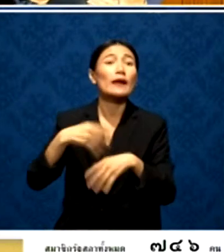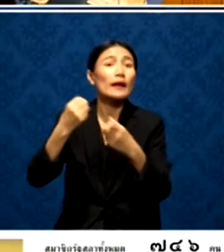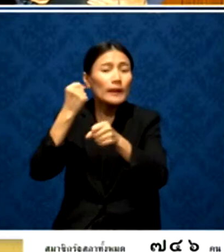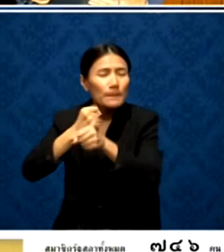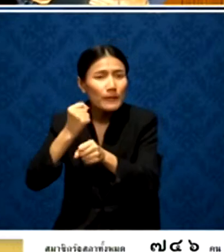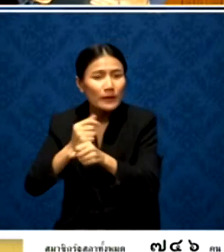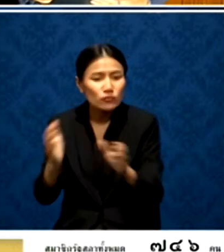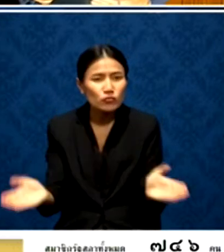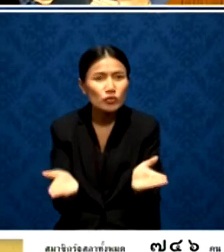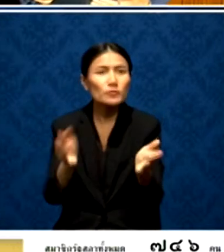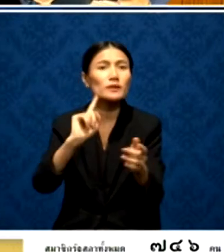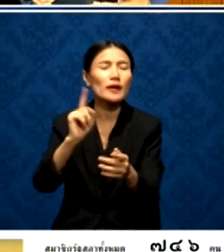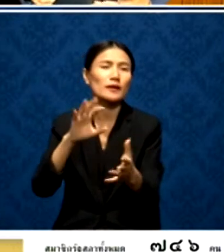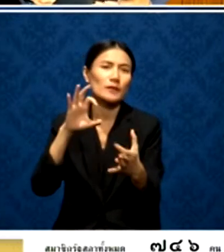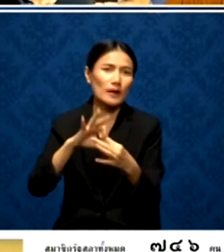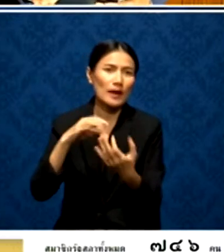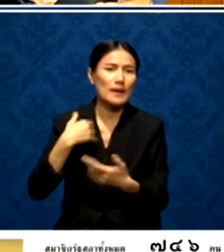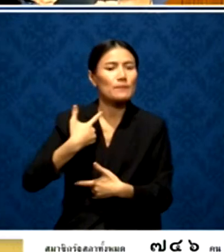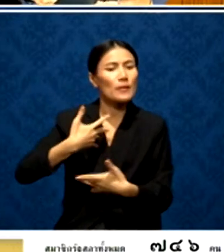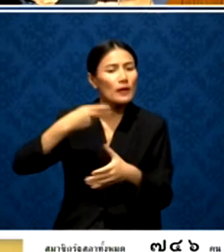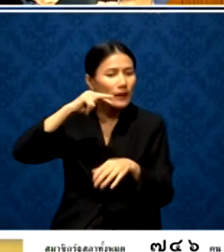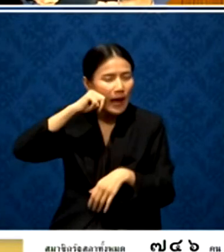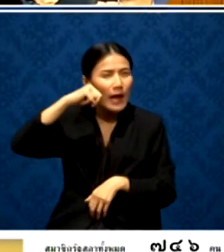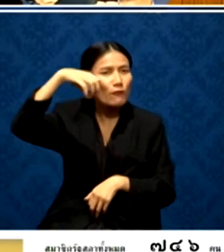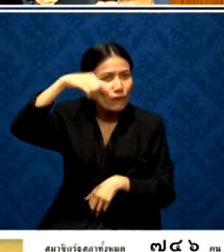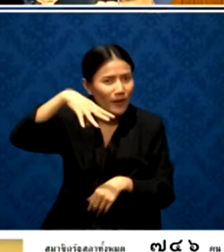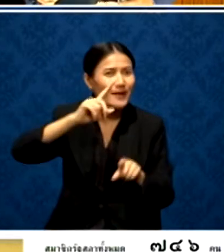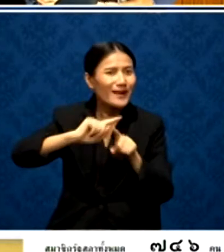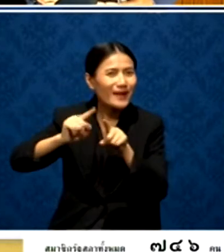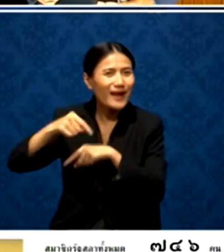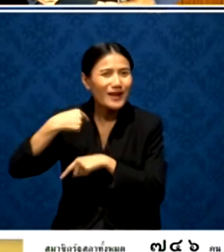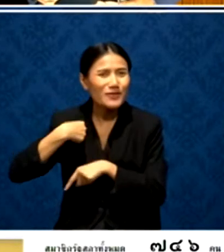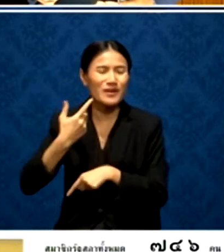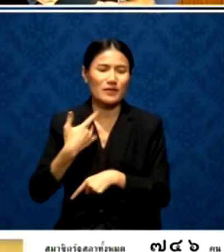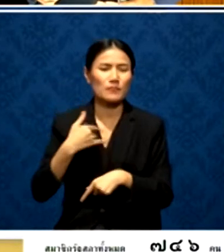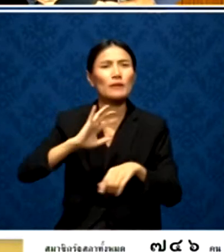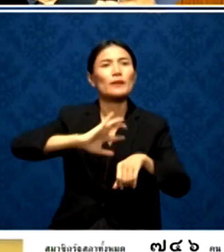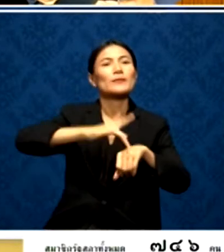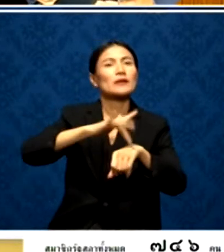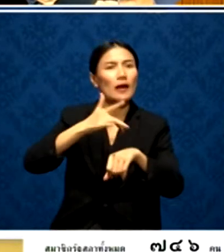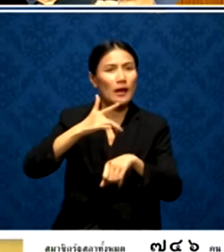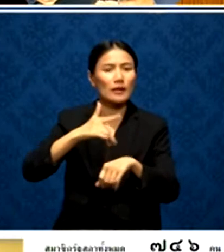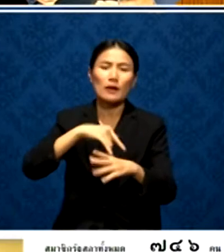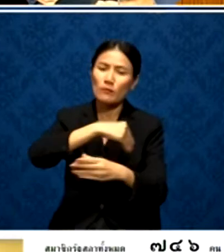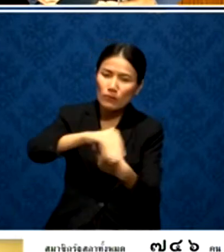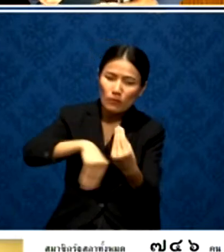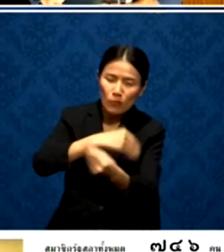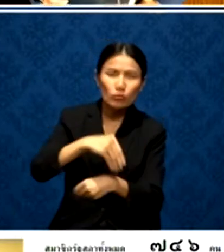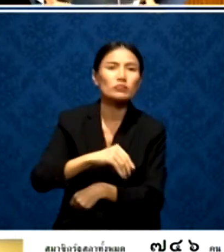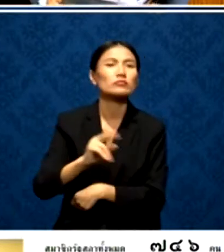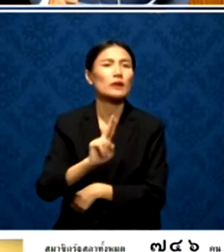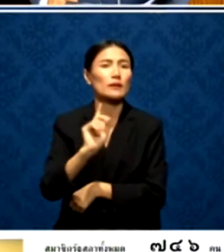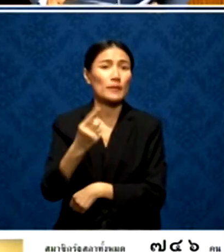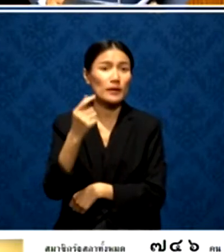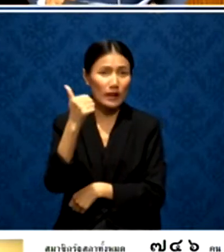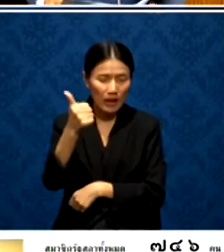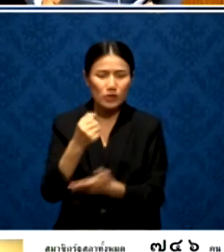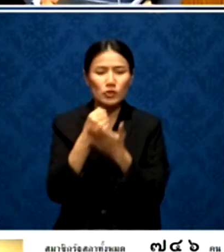ะอาดและพลังงานหมุนเวียนเพื่อให้สอดคล้องกับแนวทาง การพัฒนาเศรษฐกิจและสิ่งแวดล้อมอย่